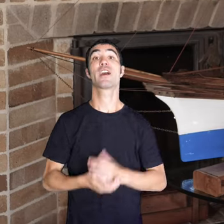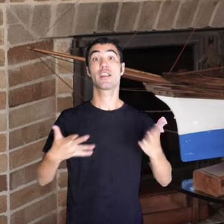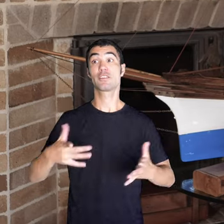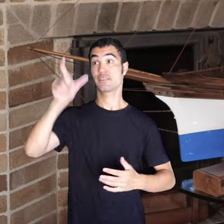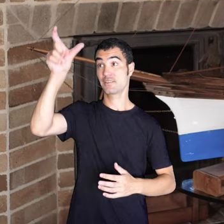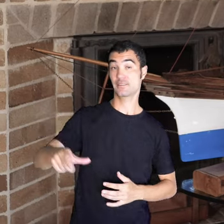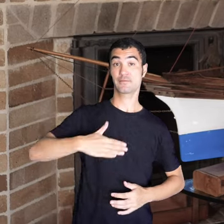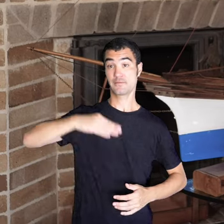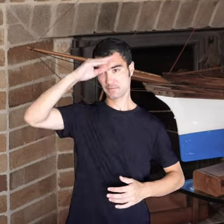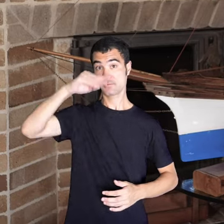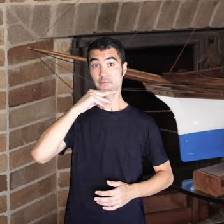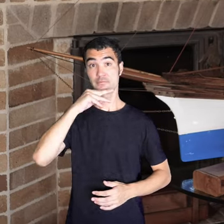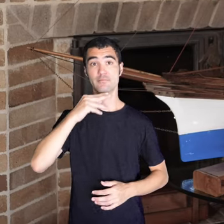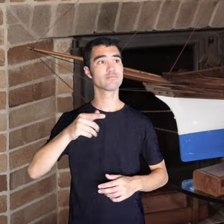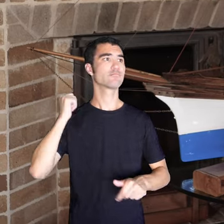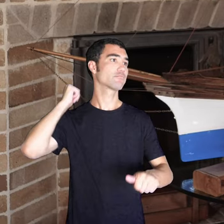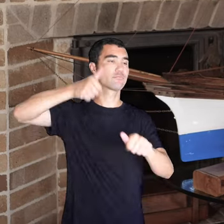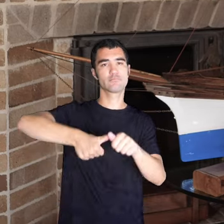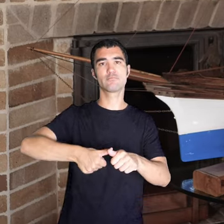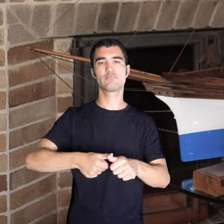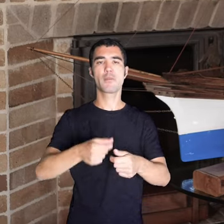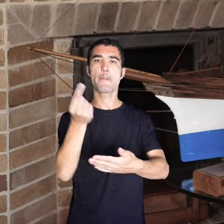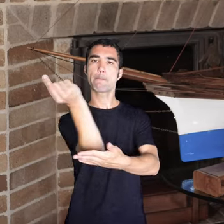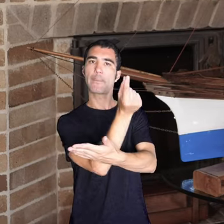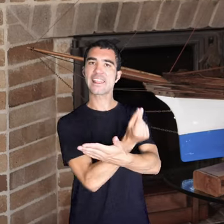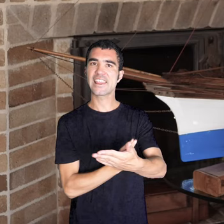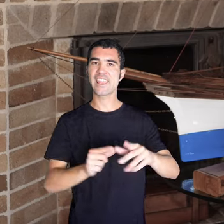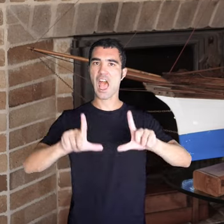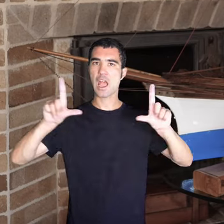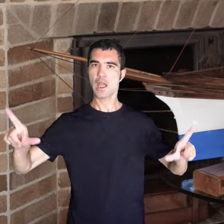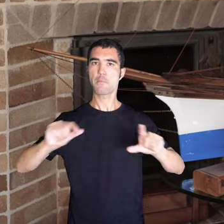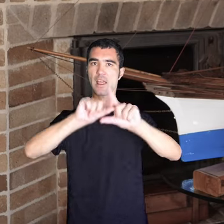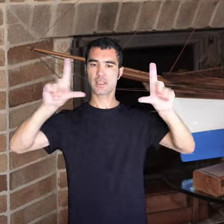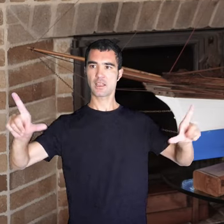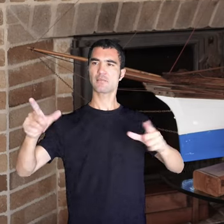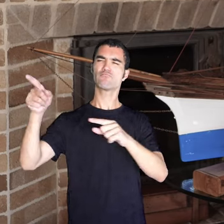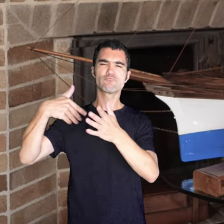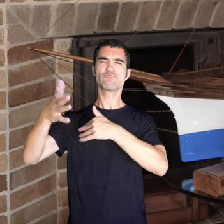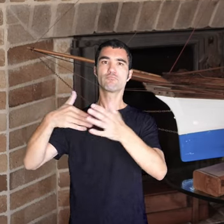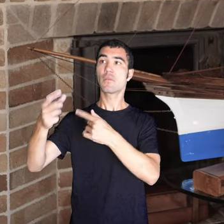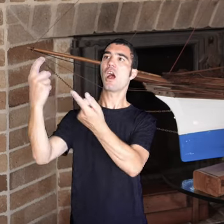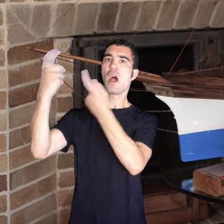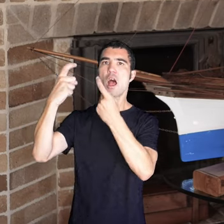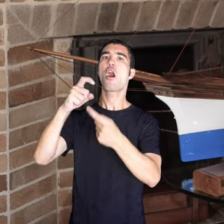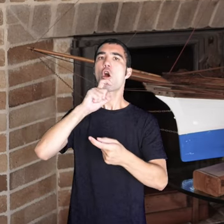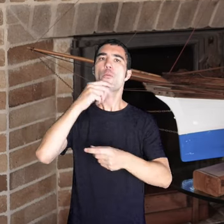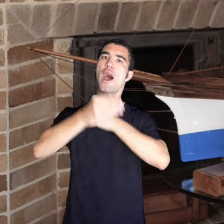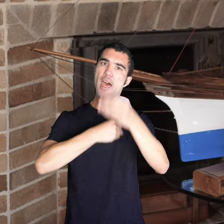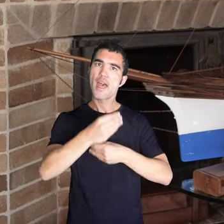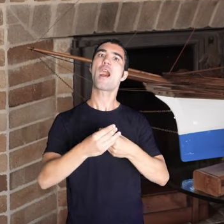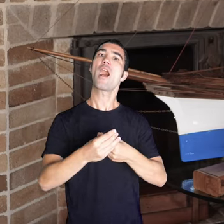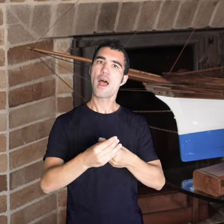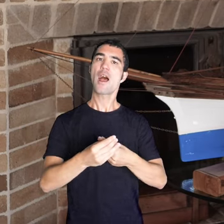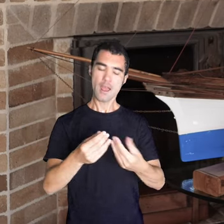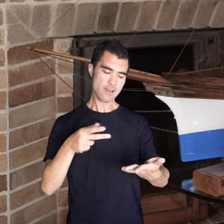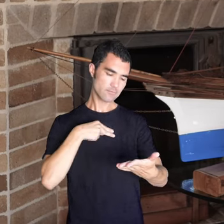s'havia dedicat a fer molta de plantilla i barco així, me va ensenyar de com se feia això.